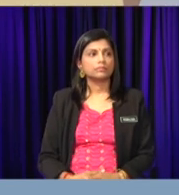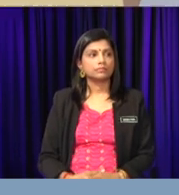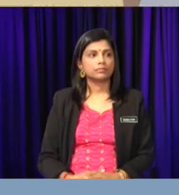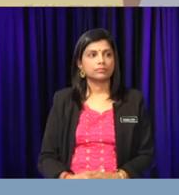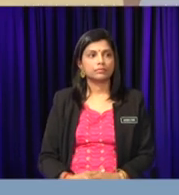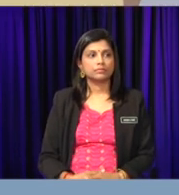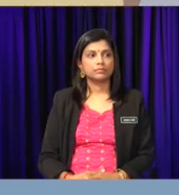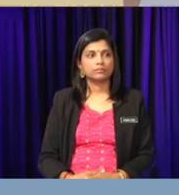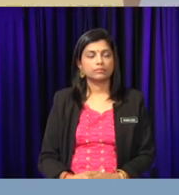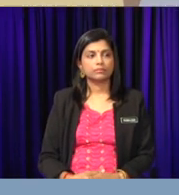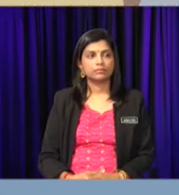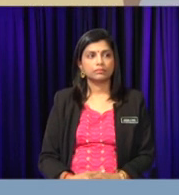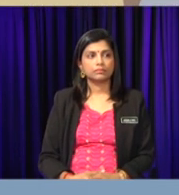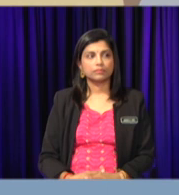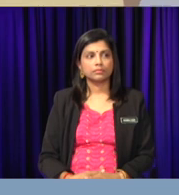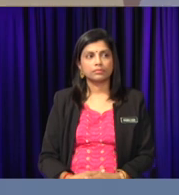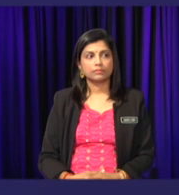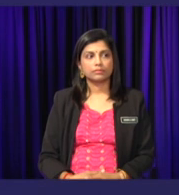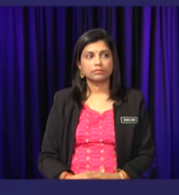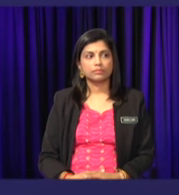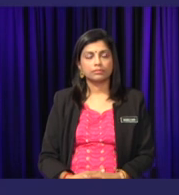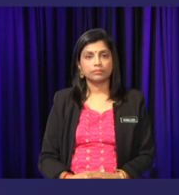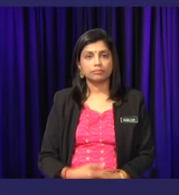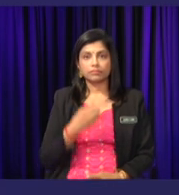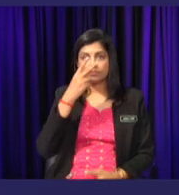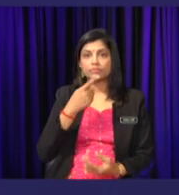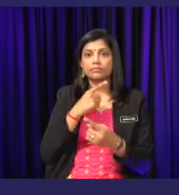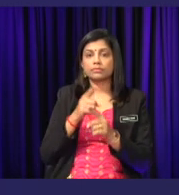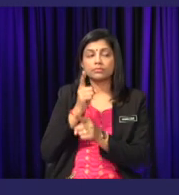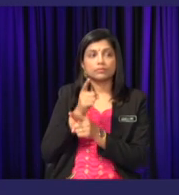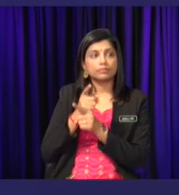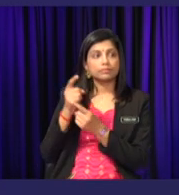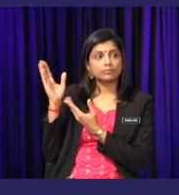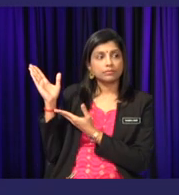yang dicadangkan ada tak ada apa yang betul